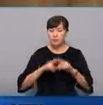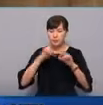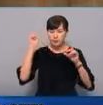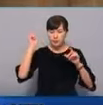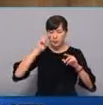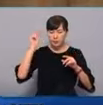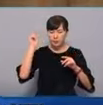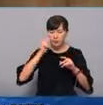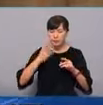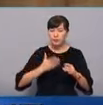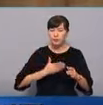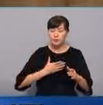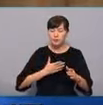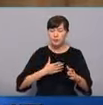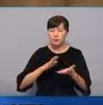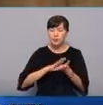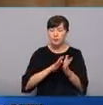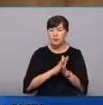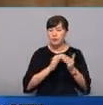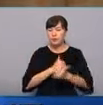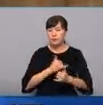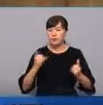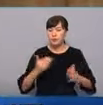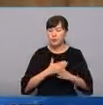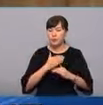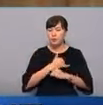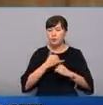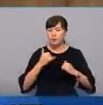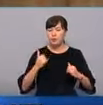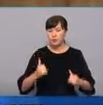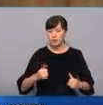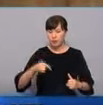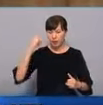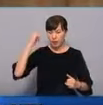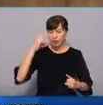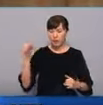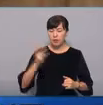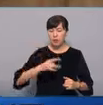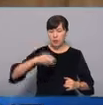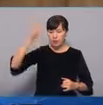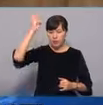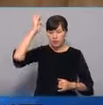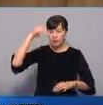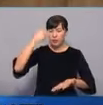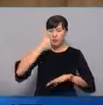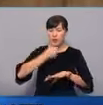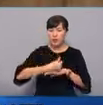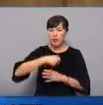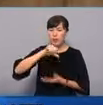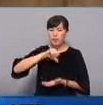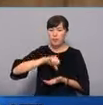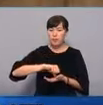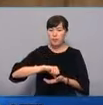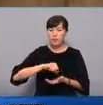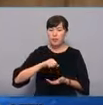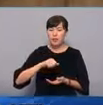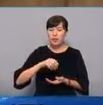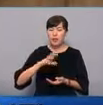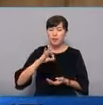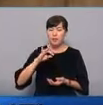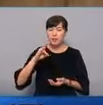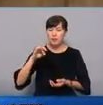мекемелерінде бізге жағдай жасап, қолдау көрсеткен Қазақстанның Стамбулдағы бас консулы Бауыржан Абдурахманов